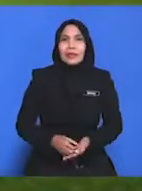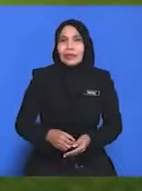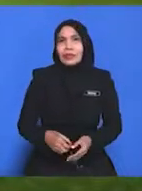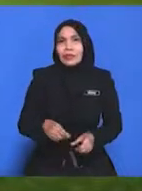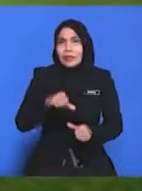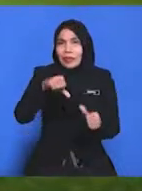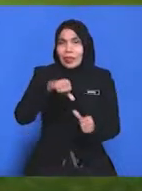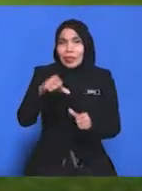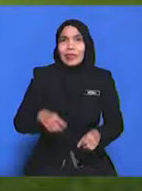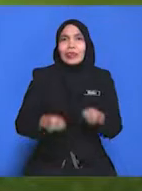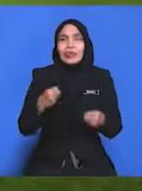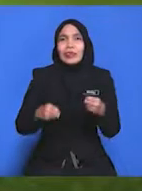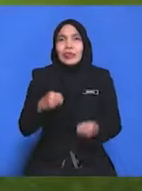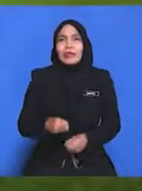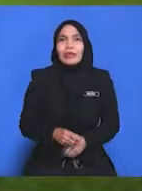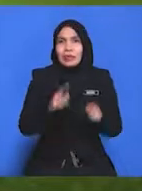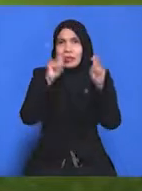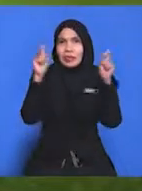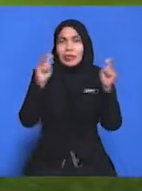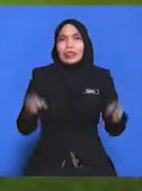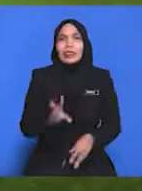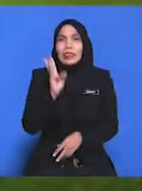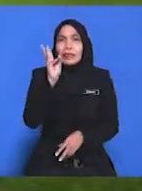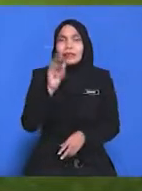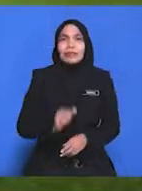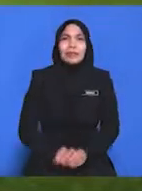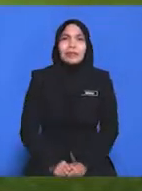Sains Sukan Tingkatan 6 Semester 1.